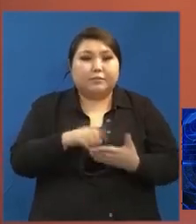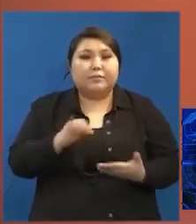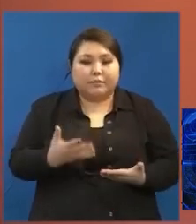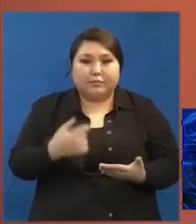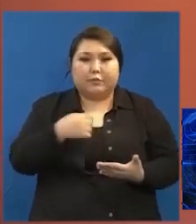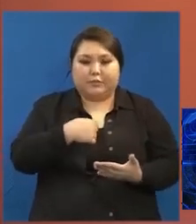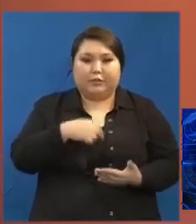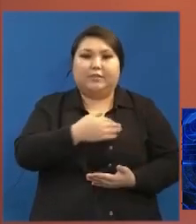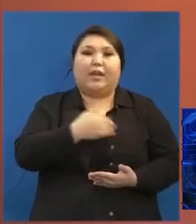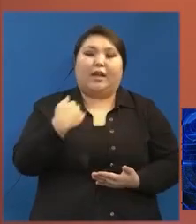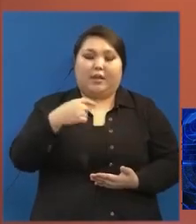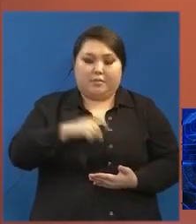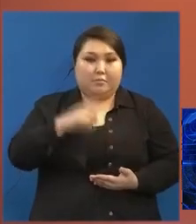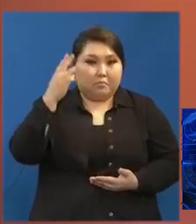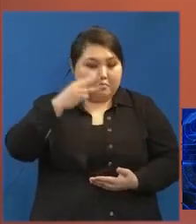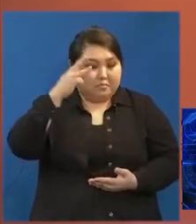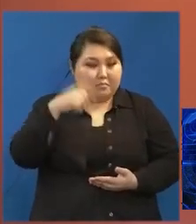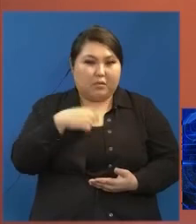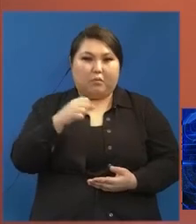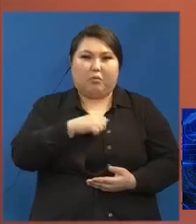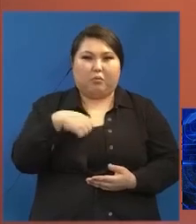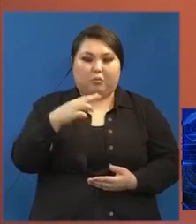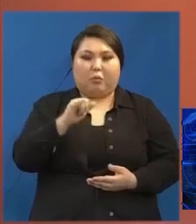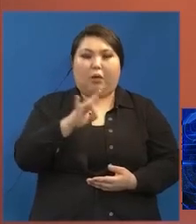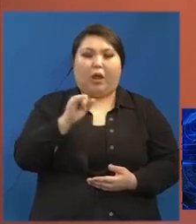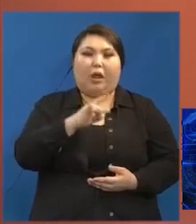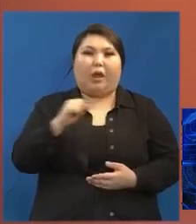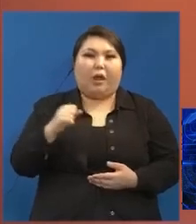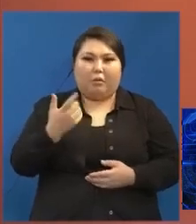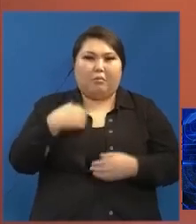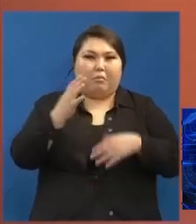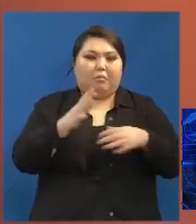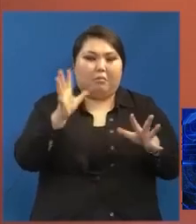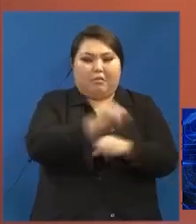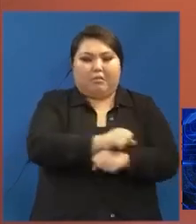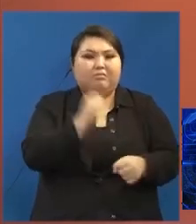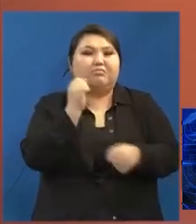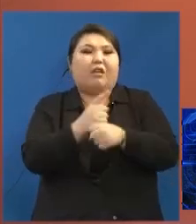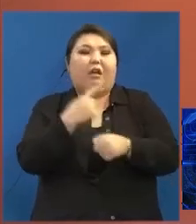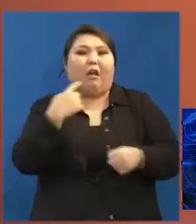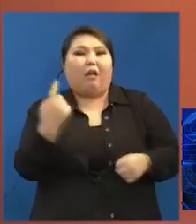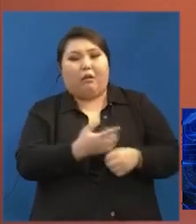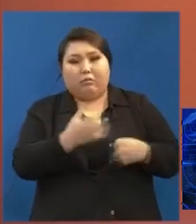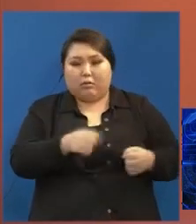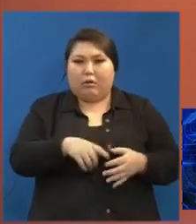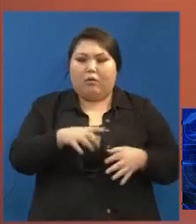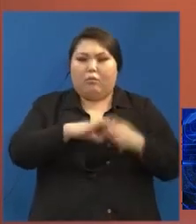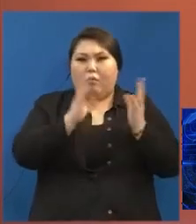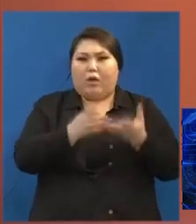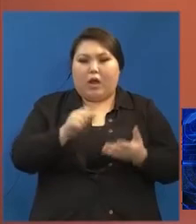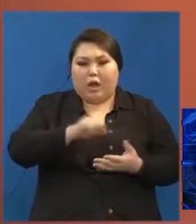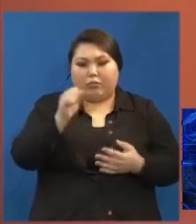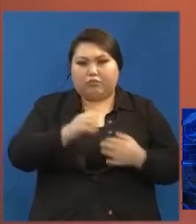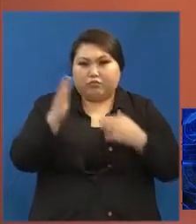бол одоо нөгөө даргын эрх мэдэлтний дур зоргоор баривчилдаг, захиалгаар баривчлагаа хийдэг энэ бүх асуудлууд